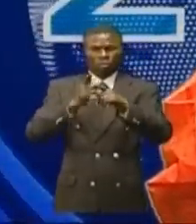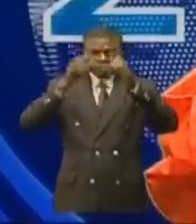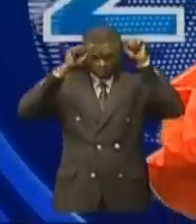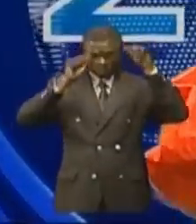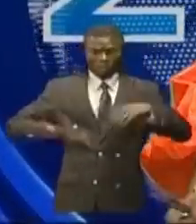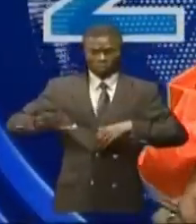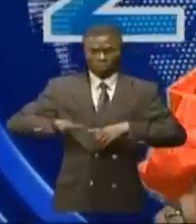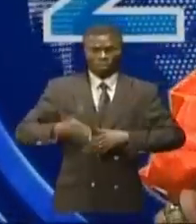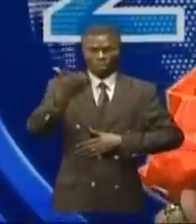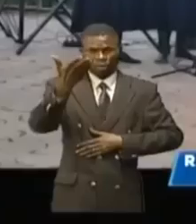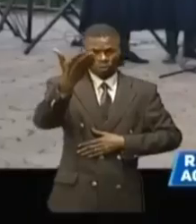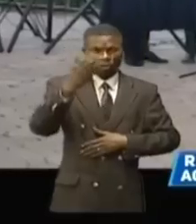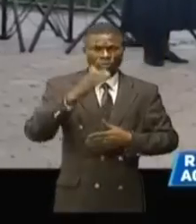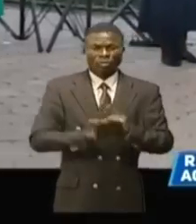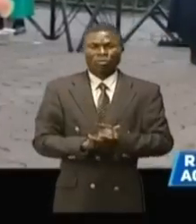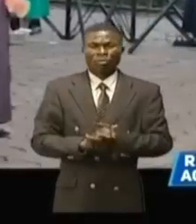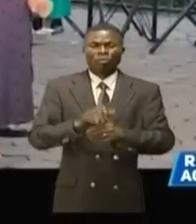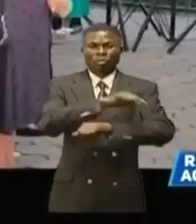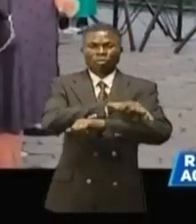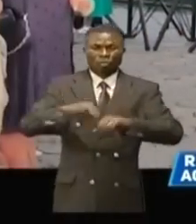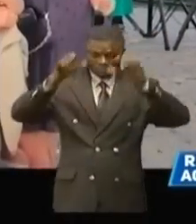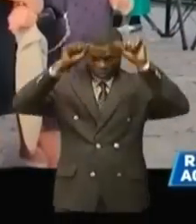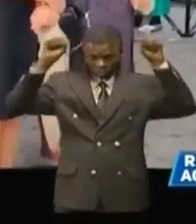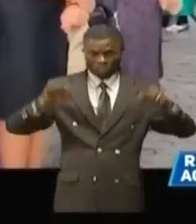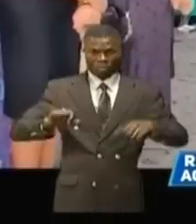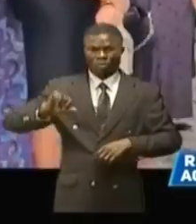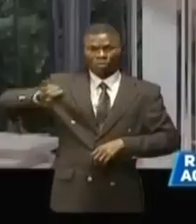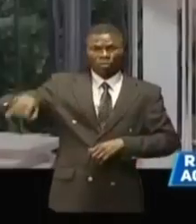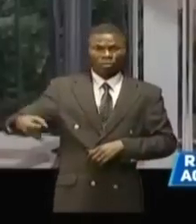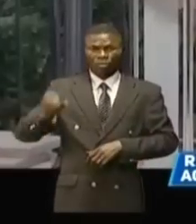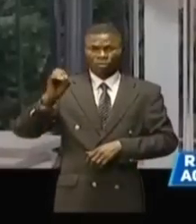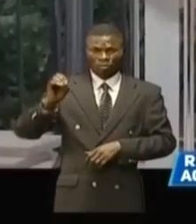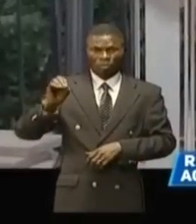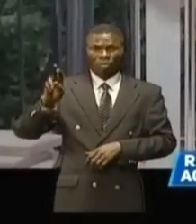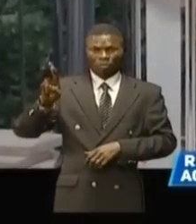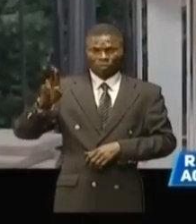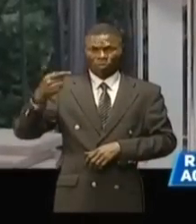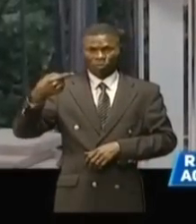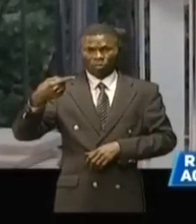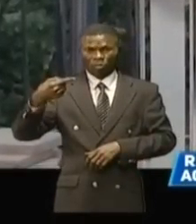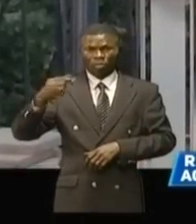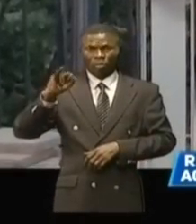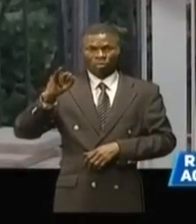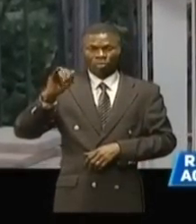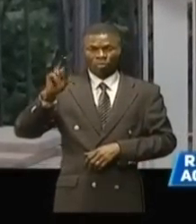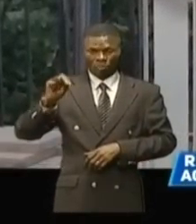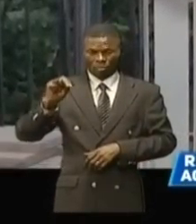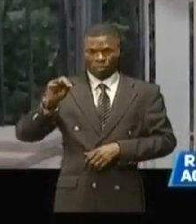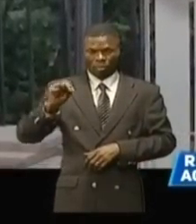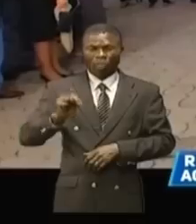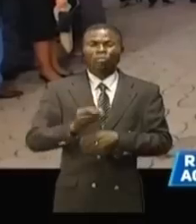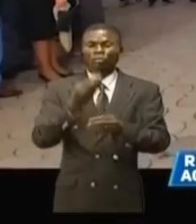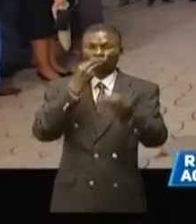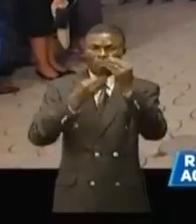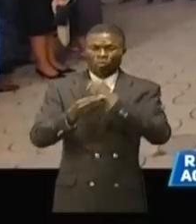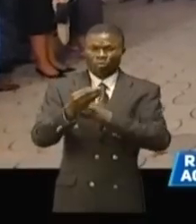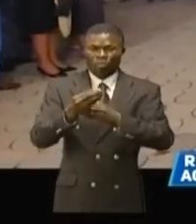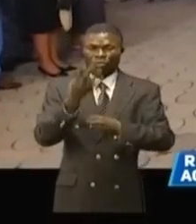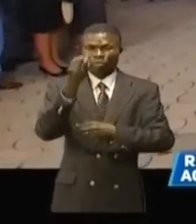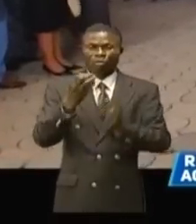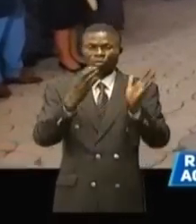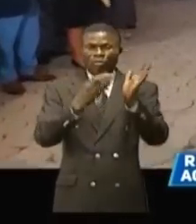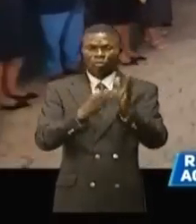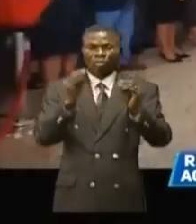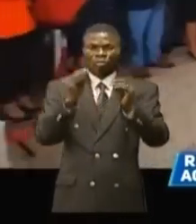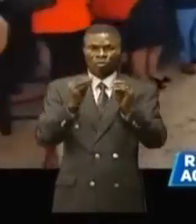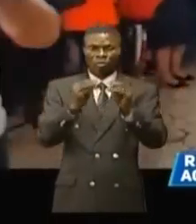Robert Ndaye-Tshisekedi. La présidente de la Géorgie, Salomé Zourabichvili, a au cours d'un dîner offert aux participants à la 48e session